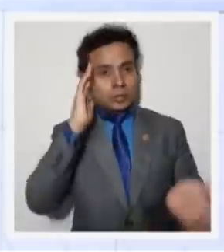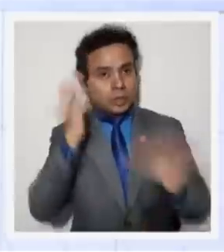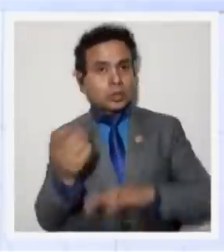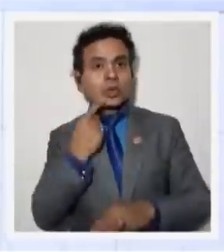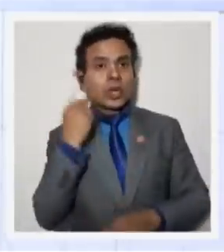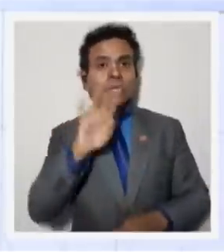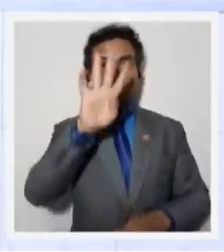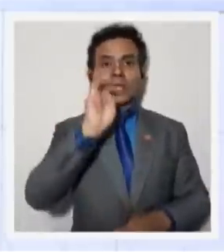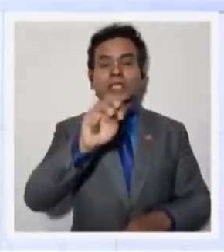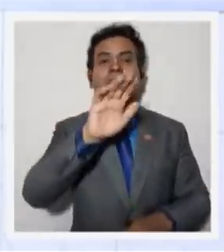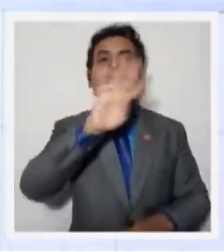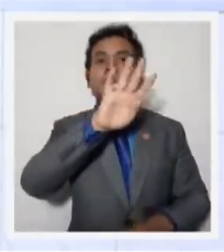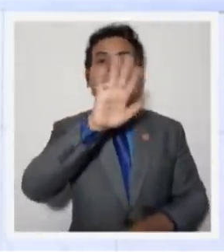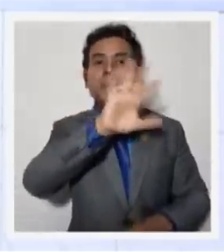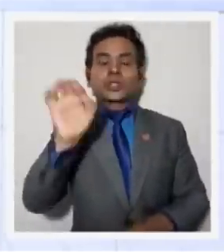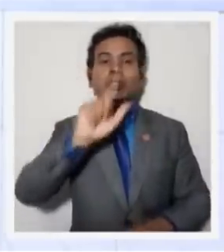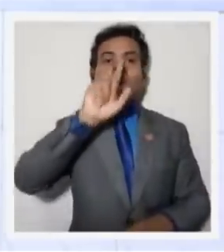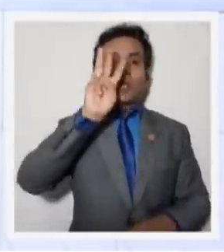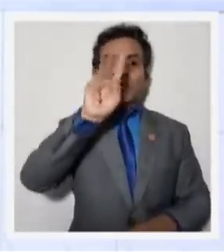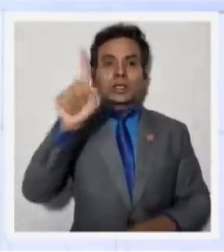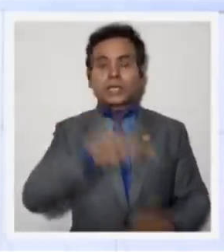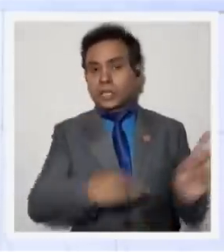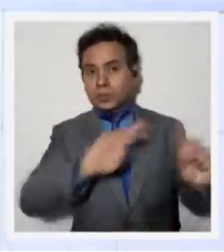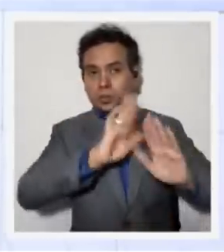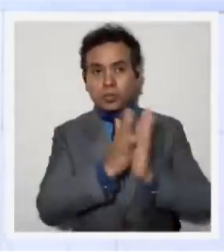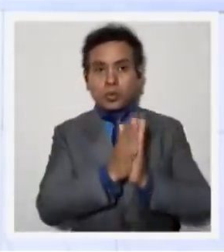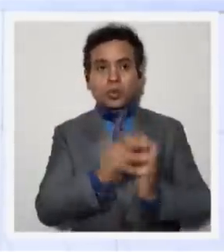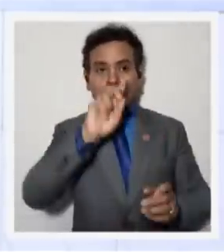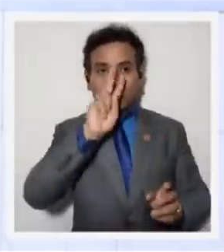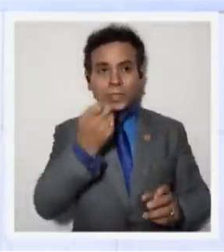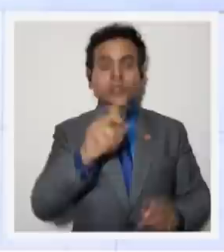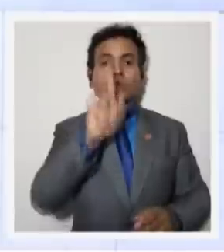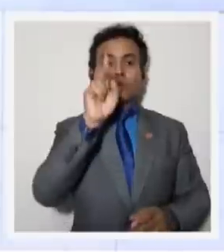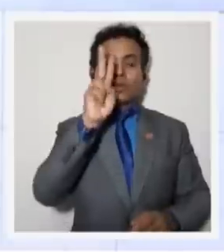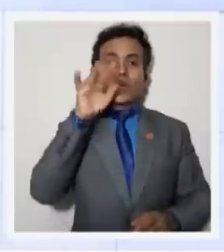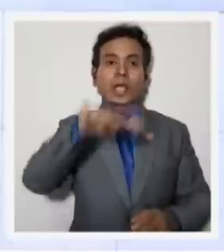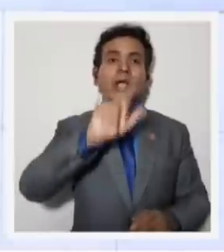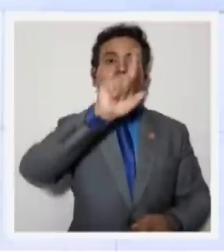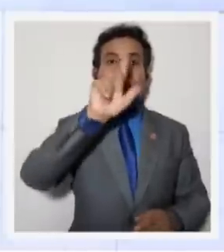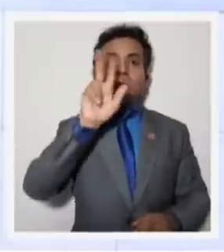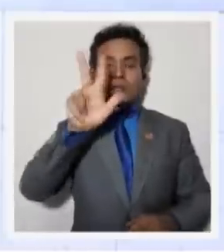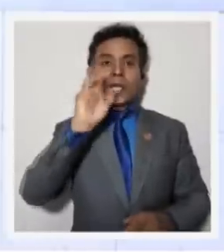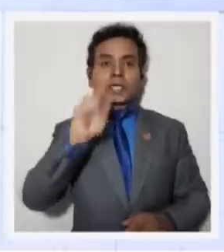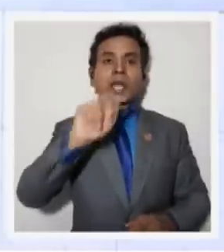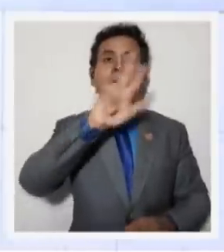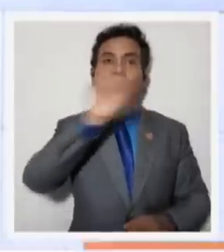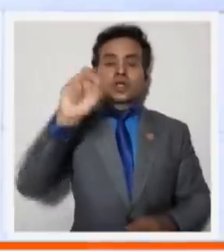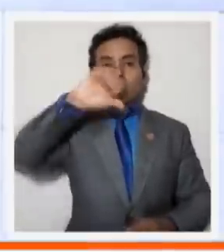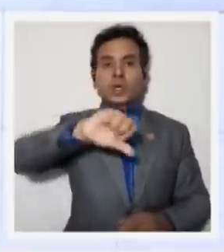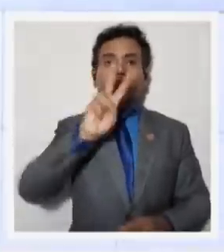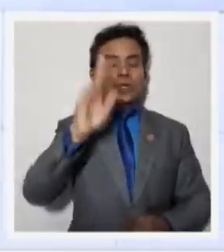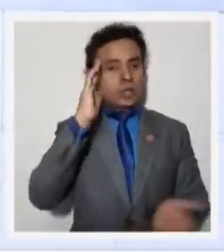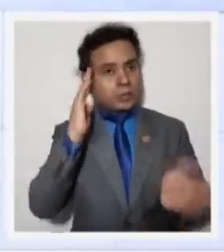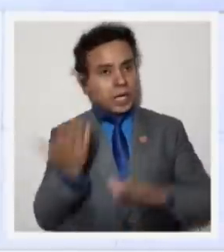৮৮৮১ জন এবং এ পর্যন্ত ৪০,০০৬,২৫৭ জন। মৃত্যুবরণ করেছেন ২৪ ঘন্টায় ৪,৫৩১ জন এবং এ